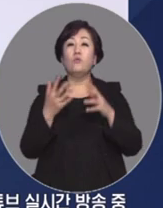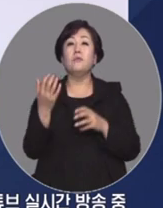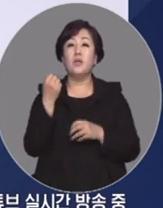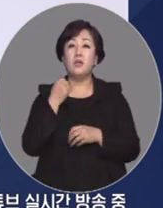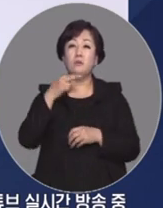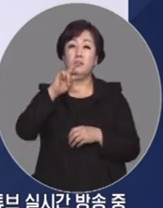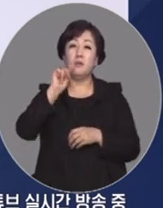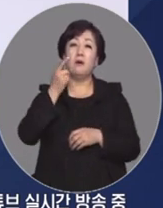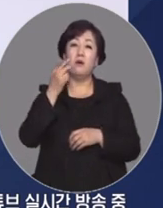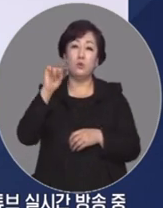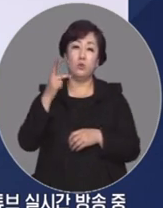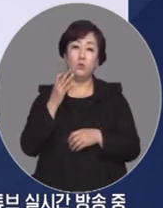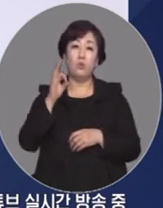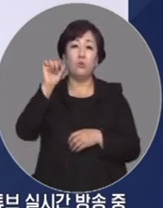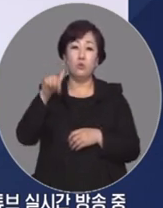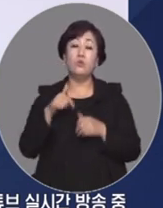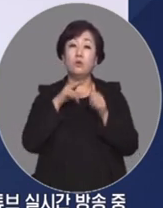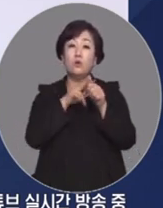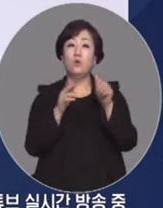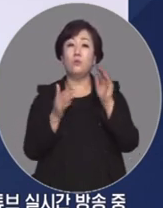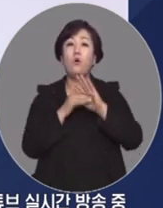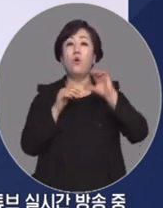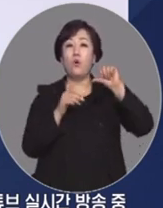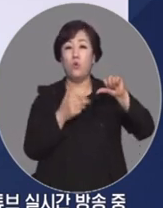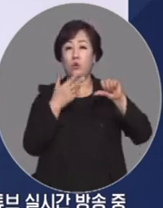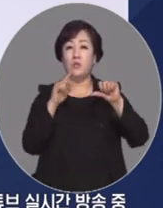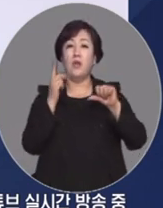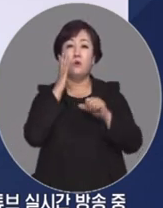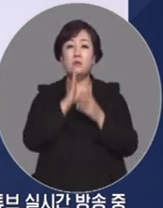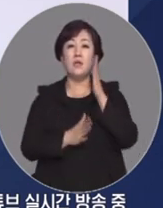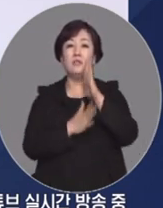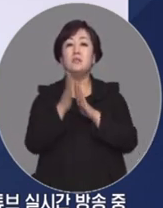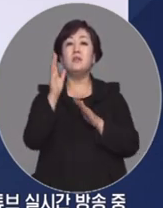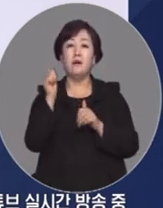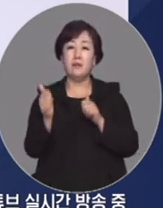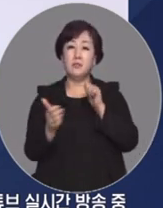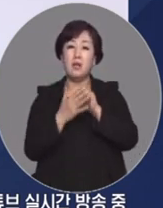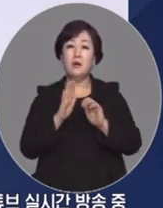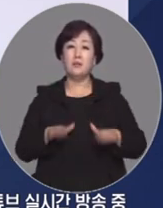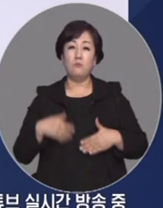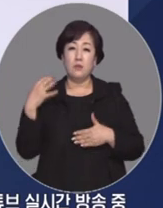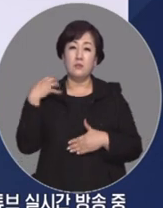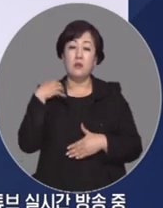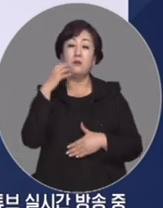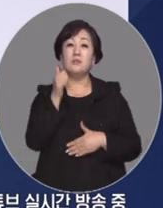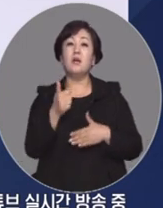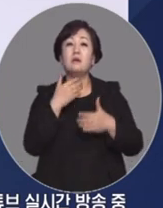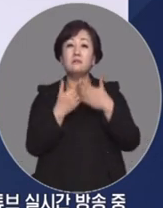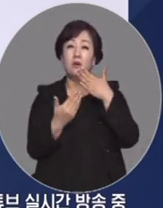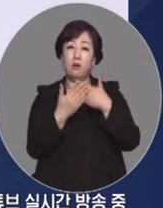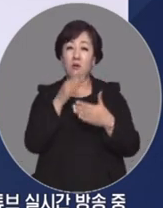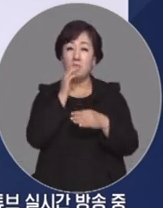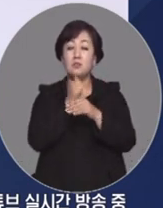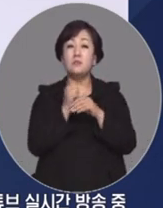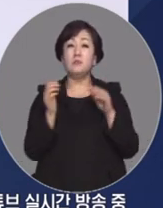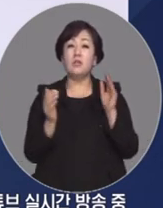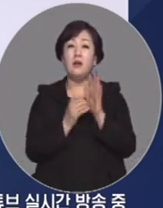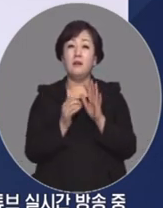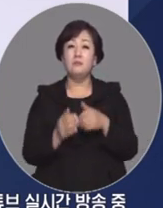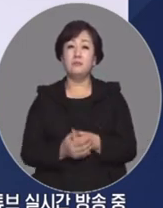국민의힘 서동욱 후보. 제5대 울산시의회 의장과 울산 남구청장을 역임했습니다.